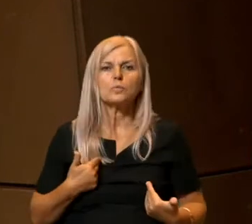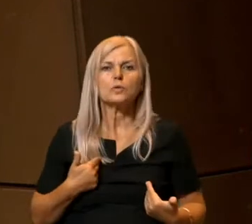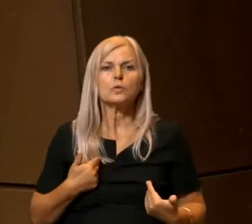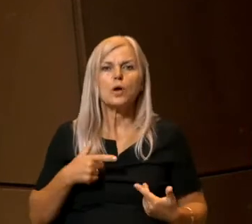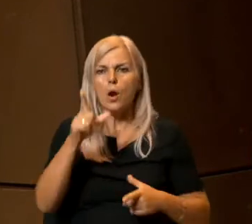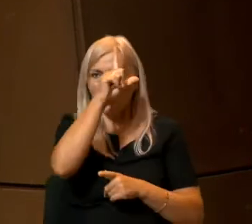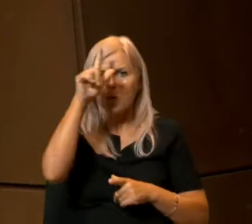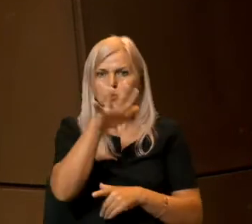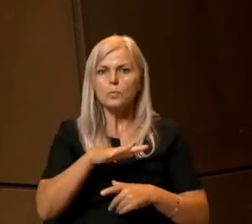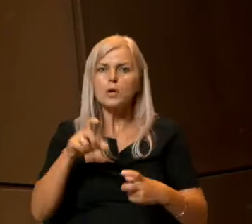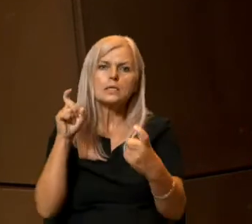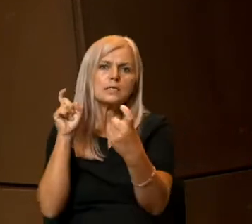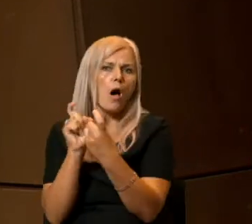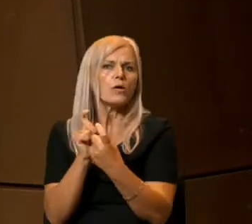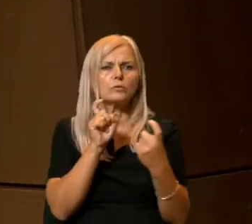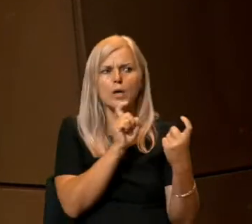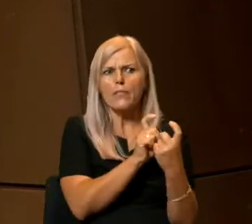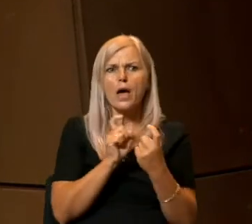z naszymi sąsiadami, czy